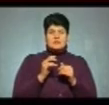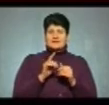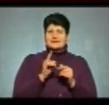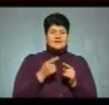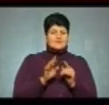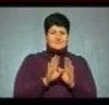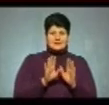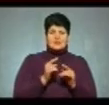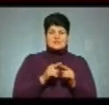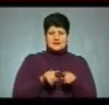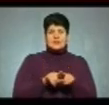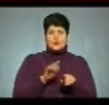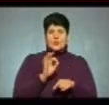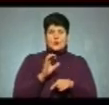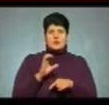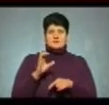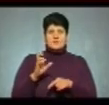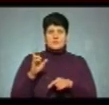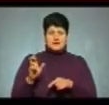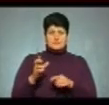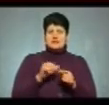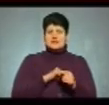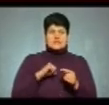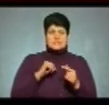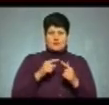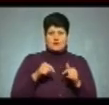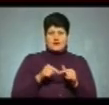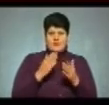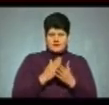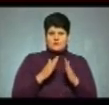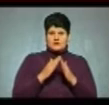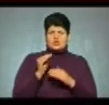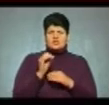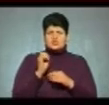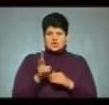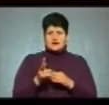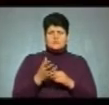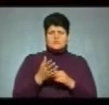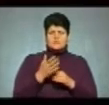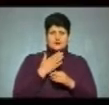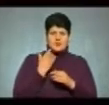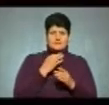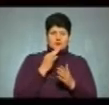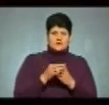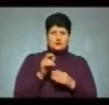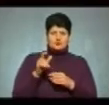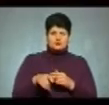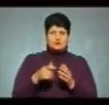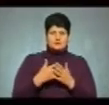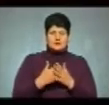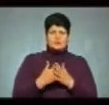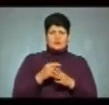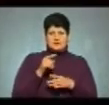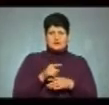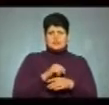це також ОСББ. Тобто, в основному самоорганізовується. А є будинок там, де ЖЕК, немає ОСББ, немає відповідальної людини, здавалось би, так, але